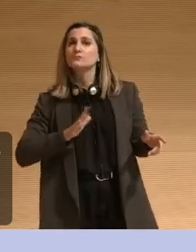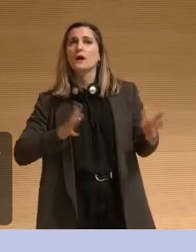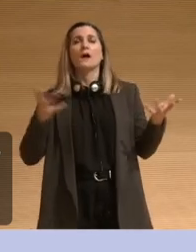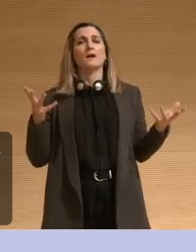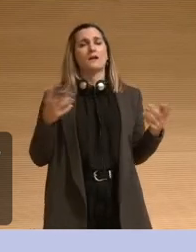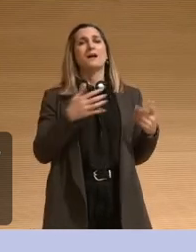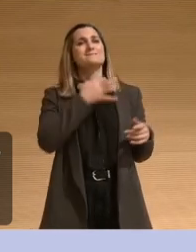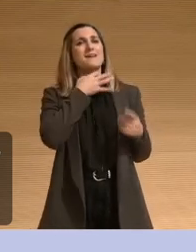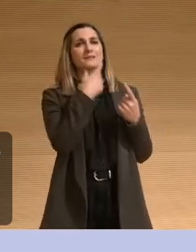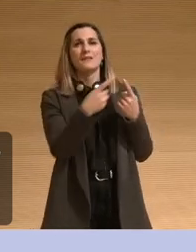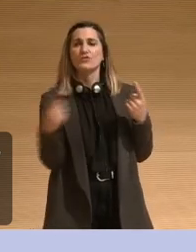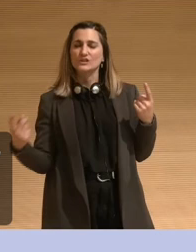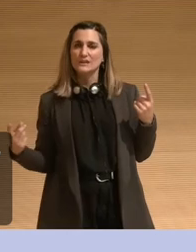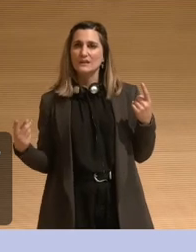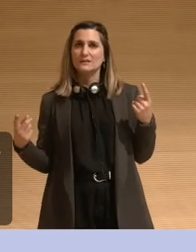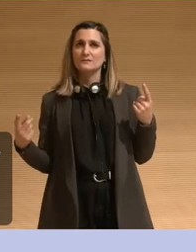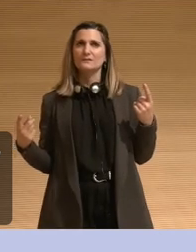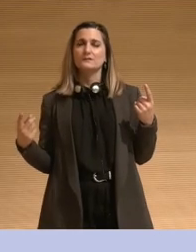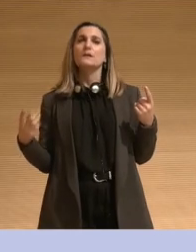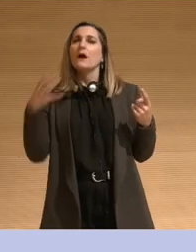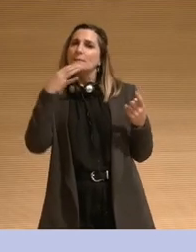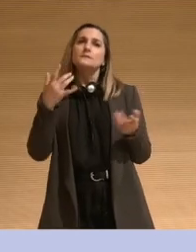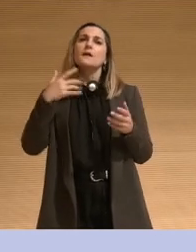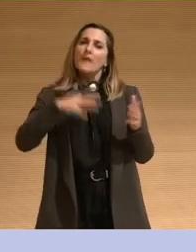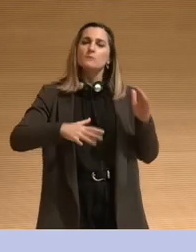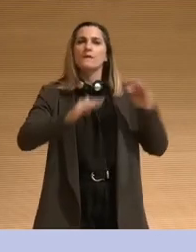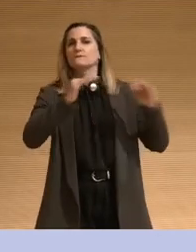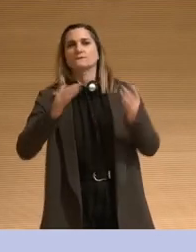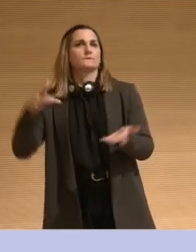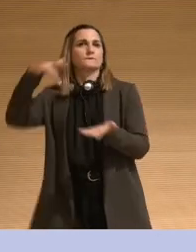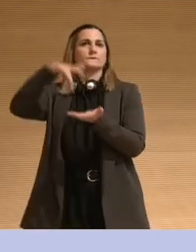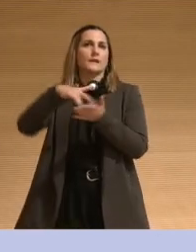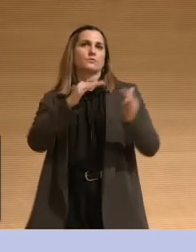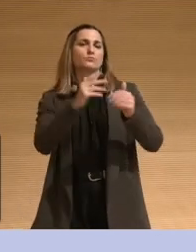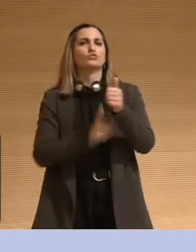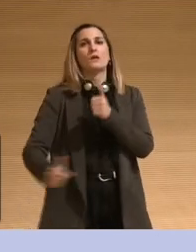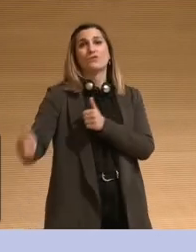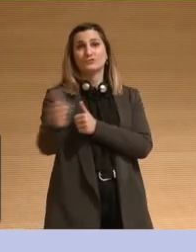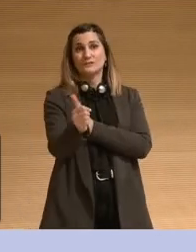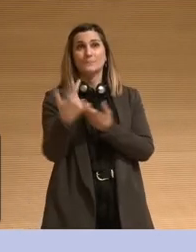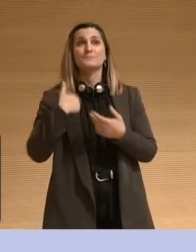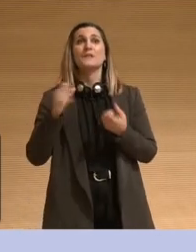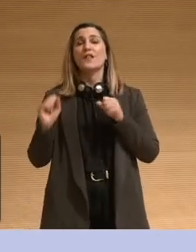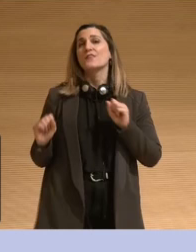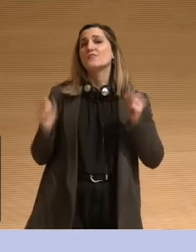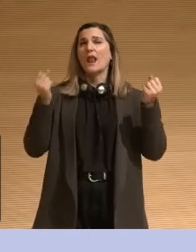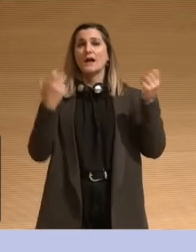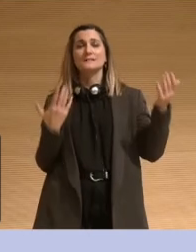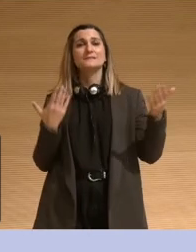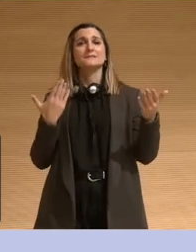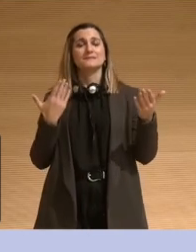ανάγκες είναι στον πυρήνα τους. Παράλληλα, οι δράσεις που προτείνουμε αφορούν